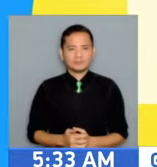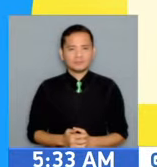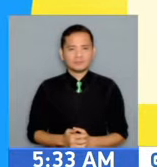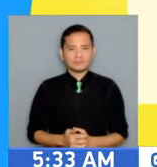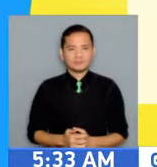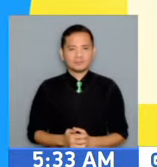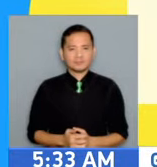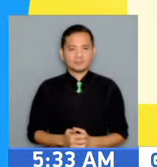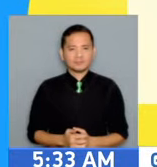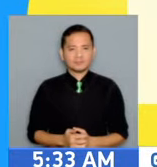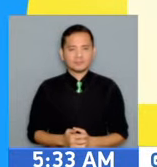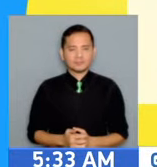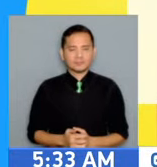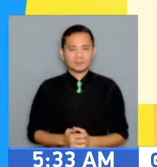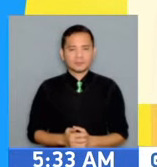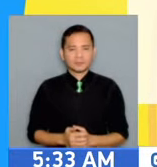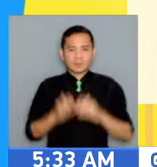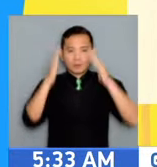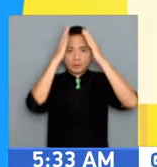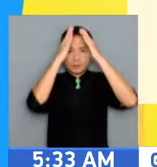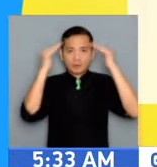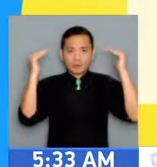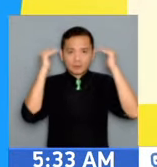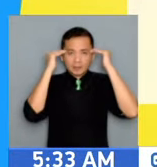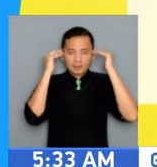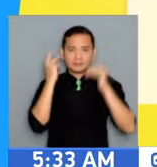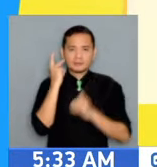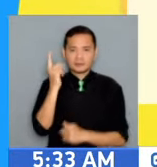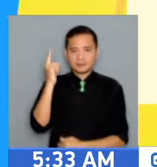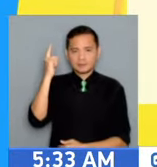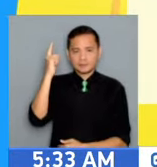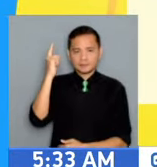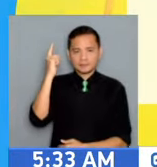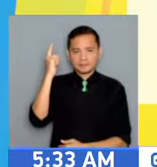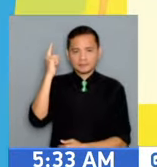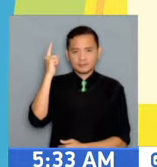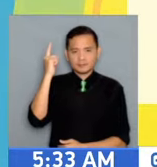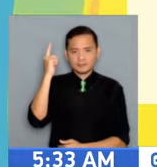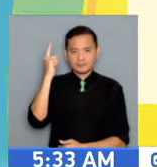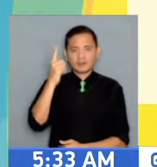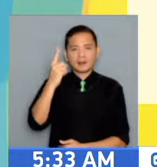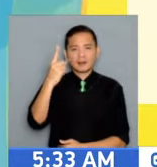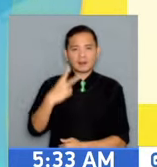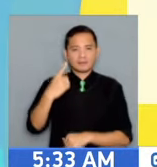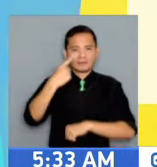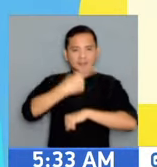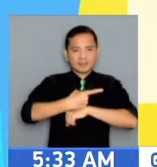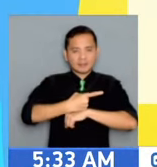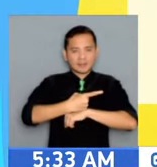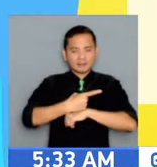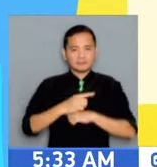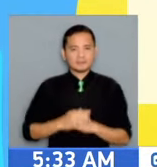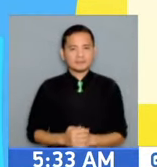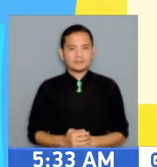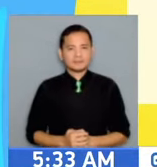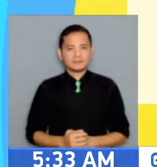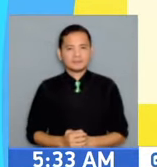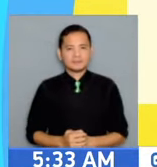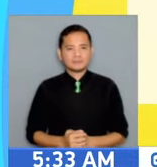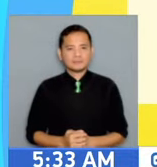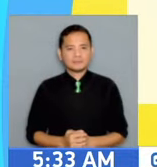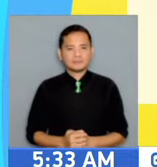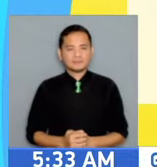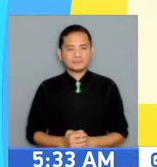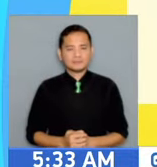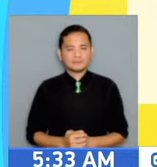half-day classes sa kinder hanggang senior high school sa lahat ng pampubliko at pribadong paaralan sa Coronadal City. Pagsapit ng